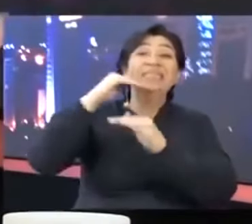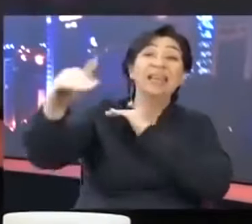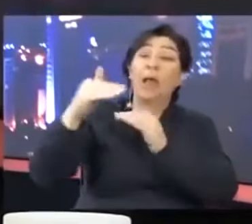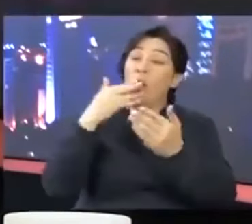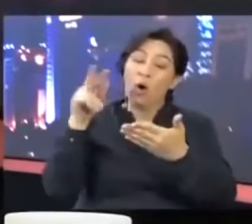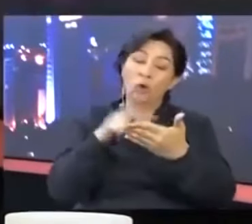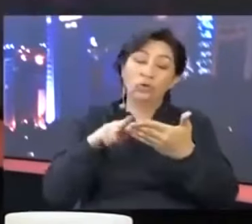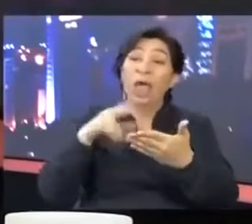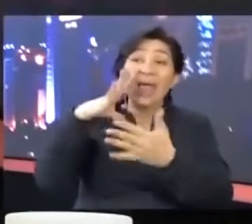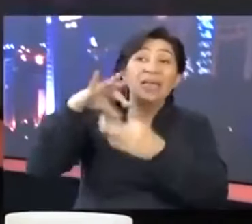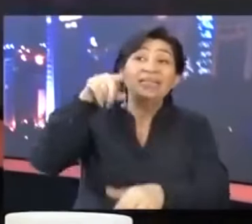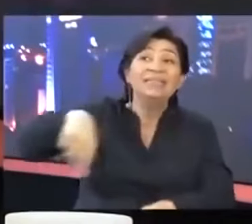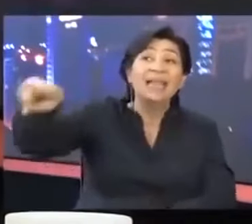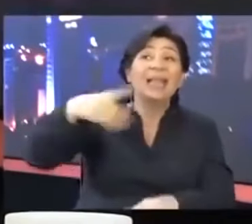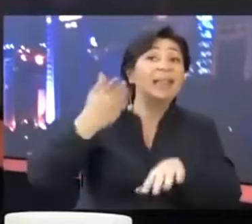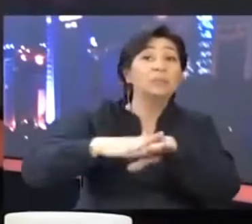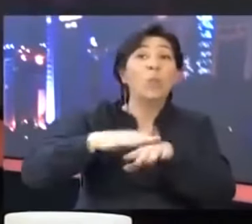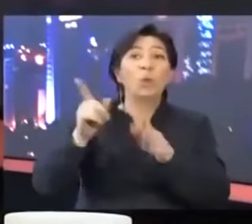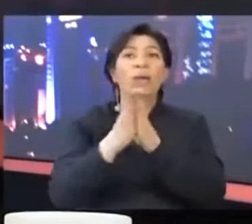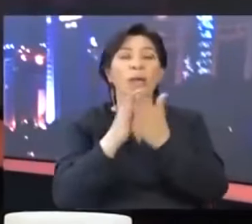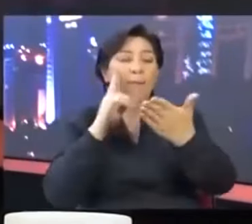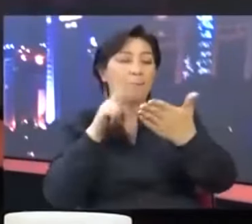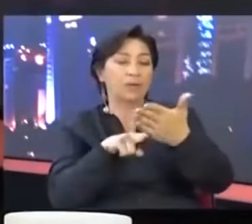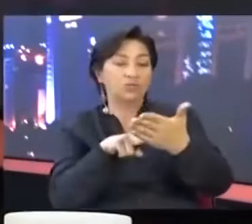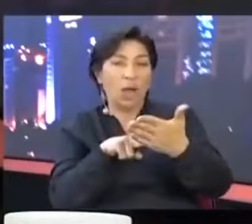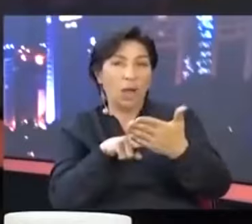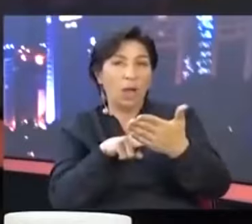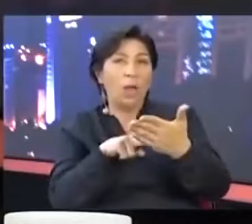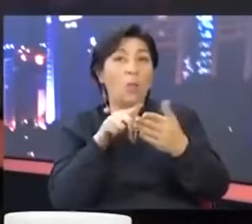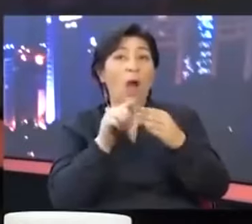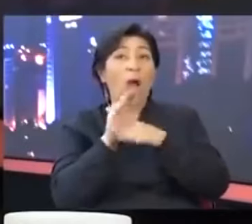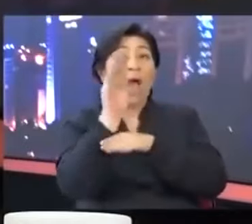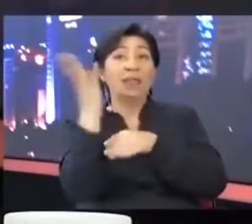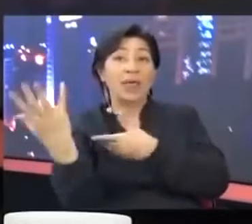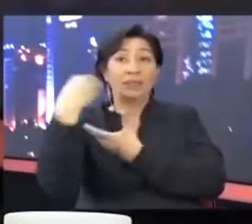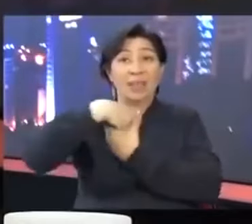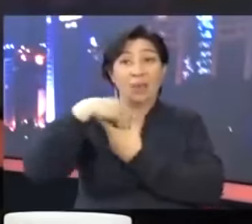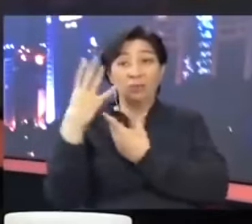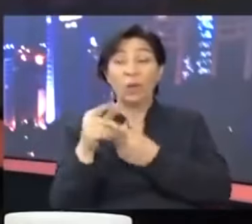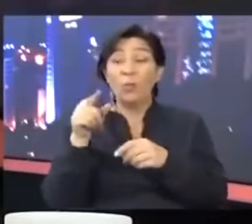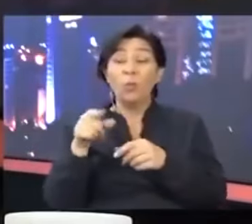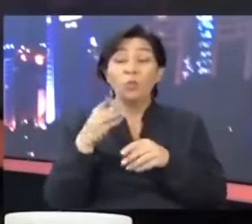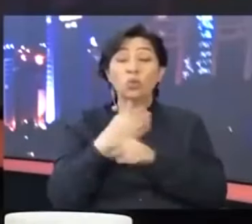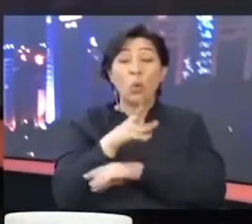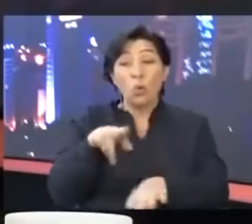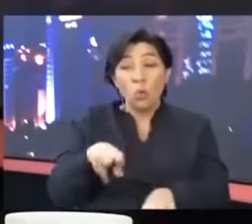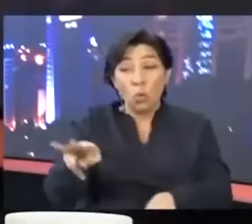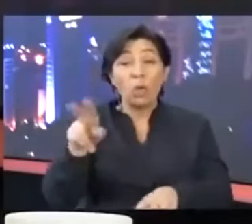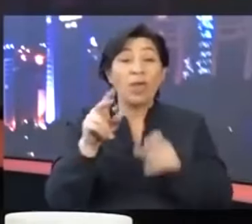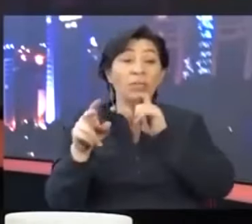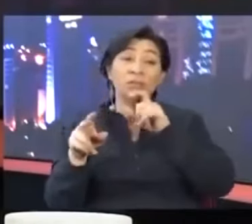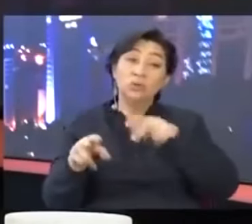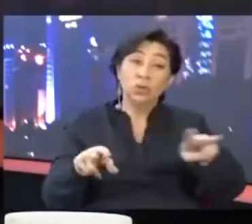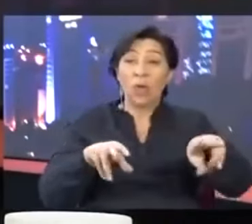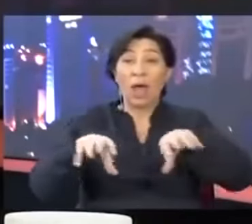insanlar bunu ne yapacaklar bu kitaba bakacaklar bu kitabı hayatlarına tatbik edecekler bu kitapla doğruyu yanlışı